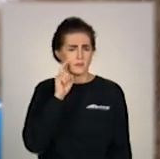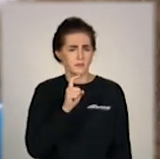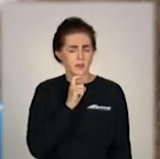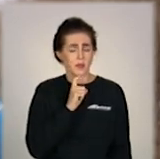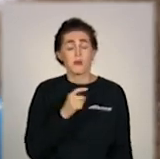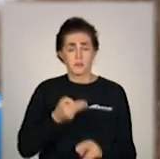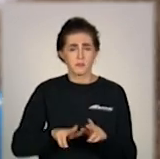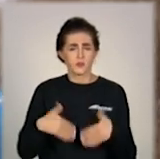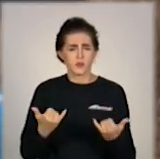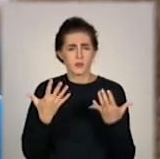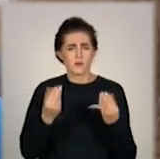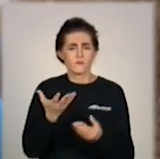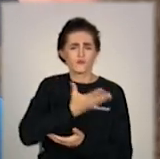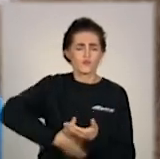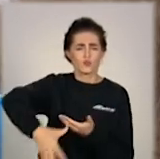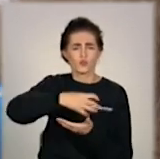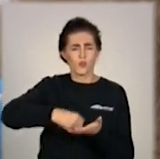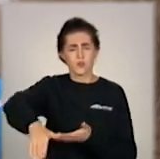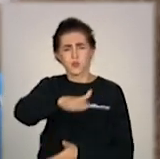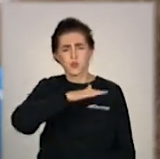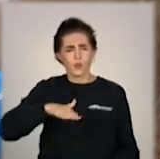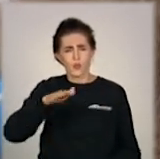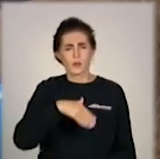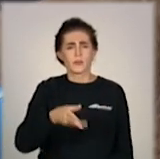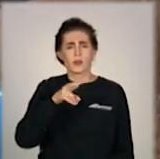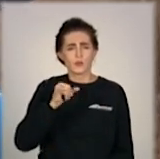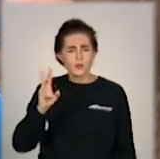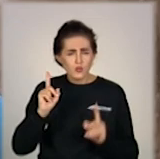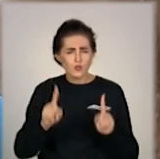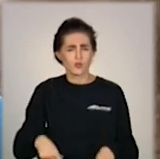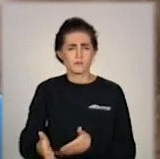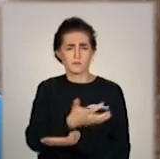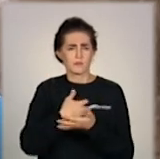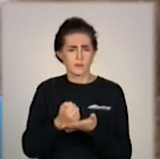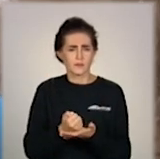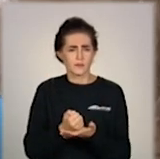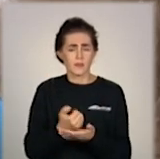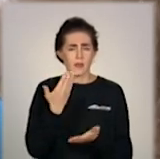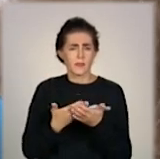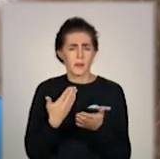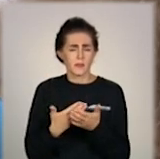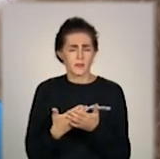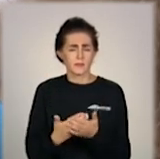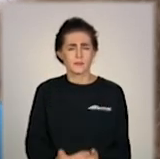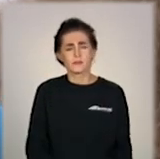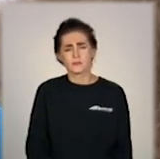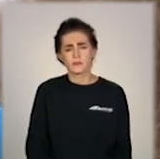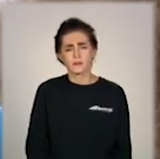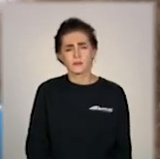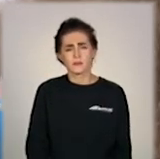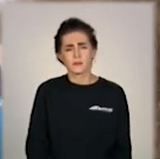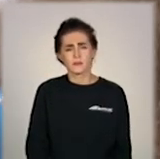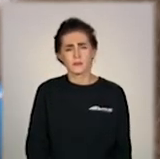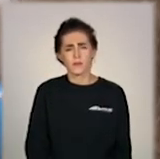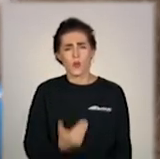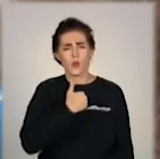на сьогоднішній день розпахуються всі луки розпахуються. Ну, наприклад, вони хочуть, наприклад,